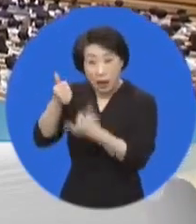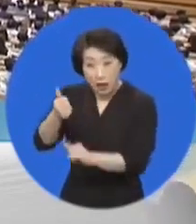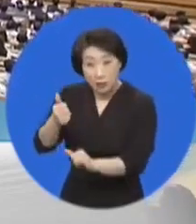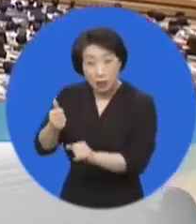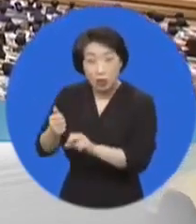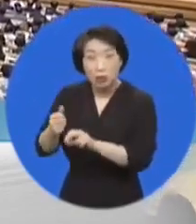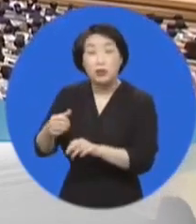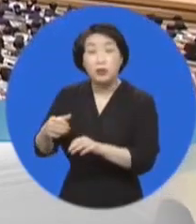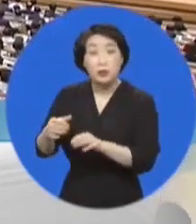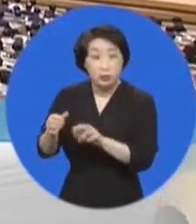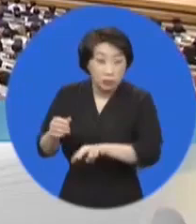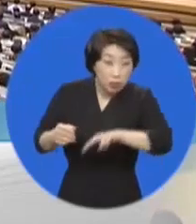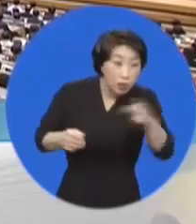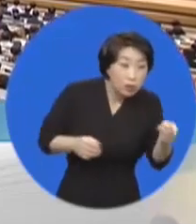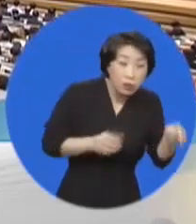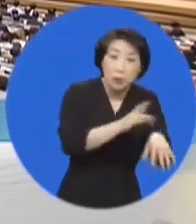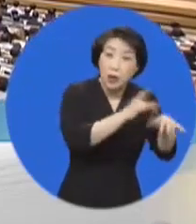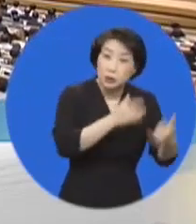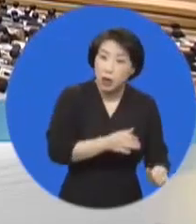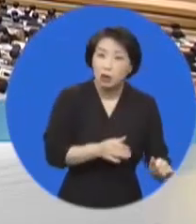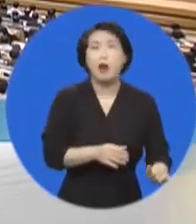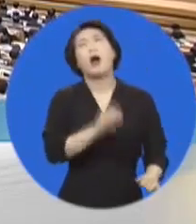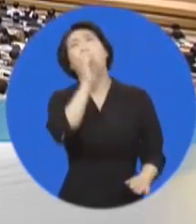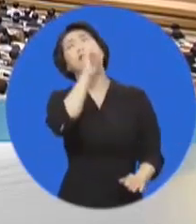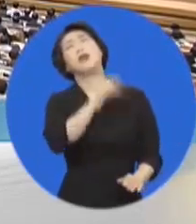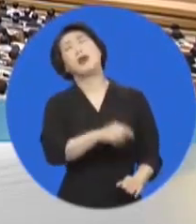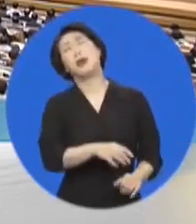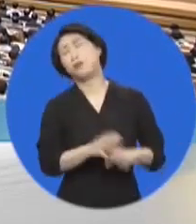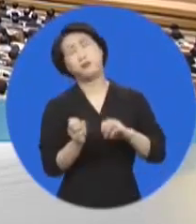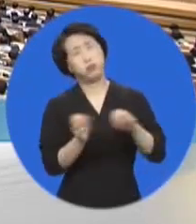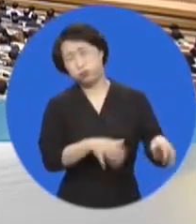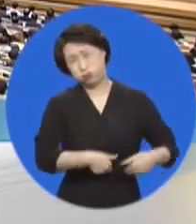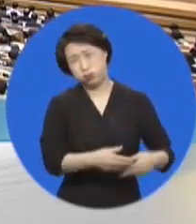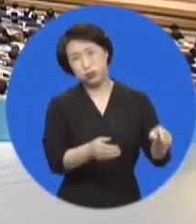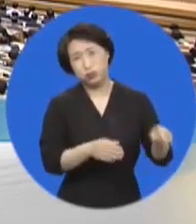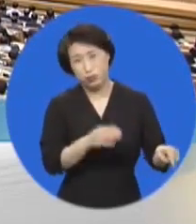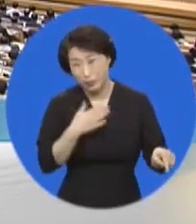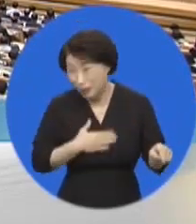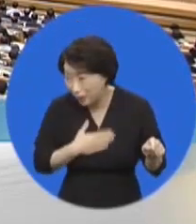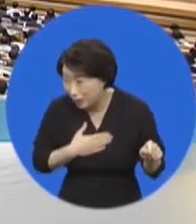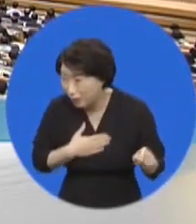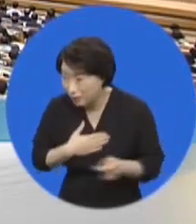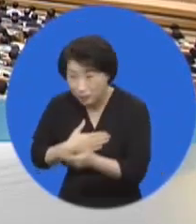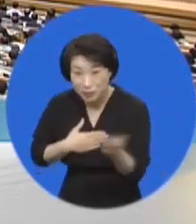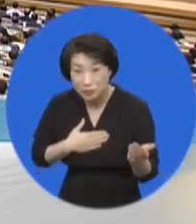쓸모없어. 버림받고야 만다 이 말입니다. 알아들었습니까?